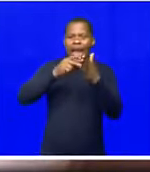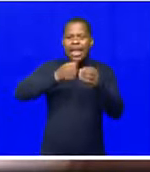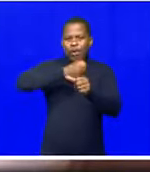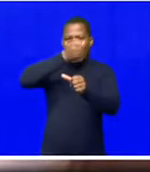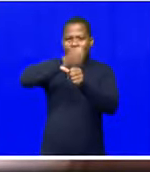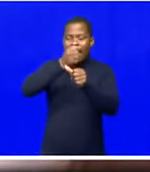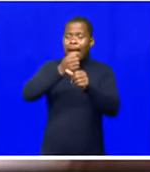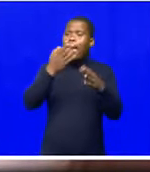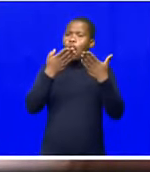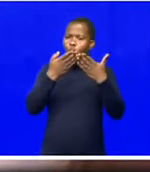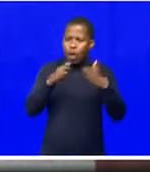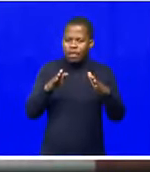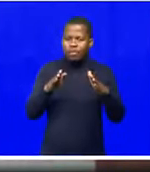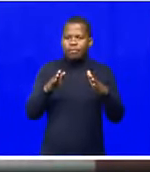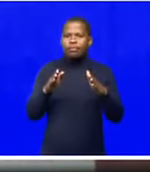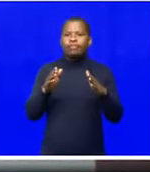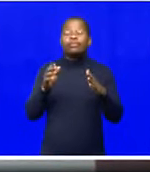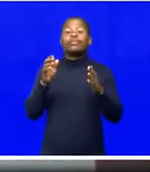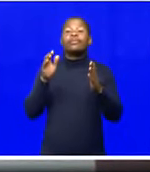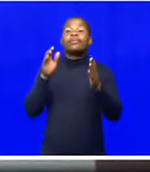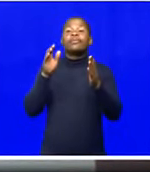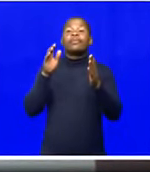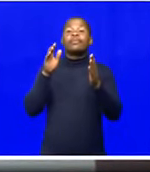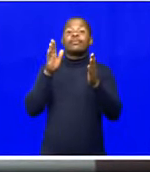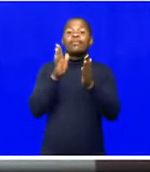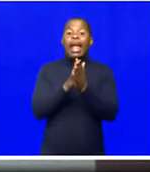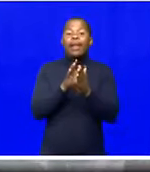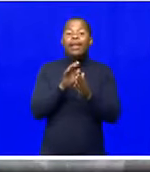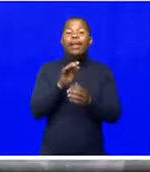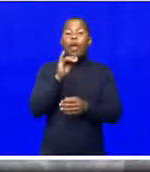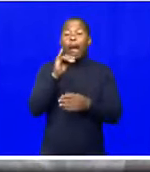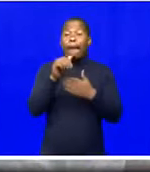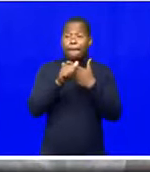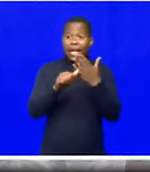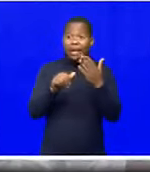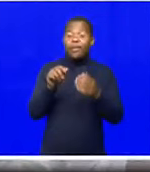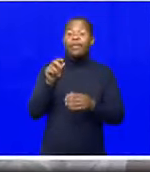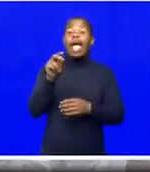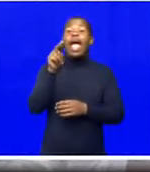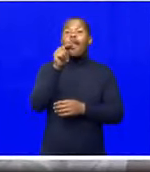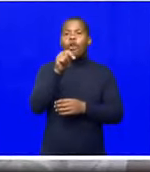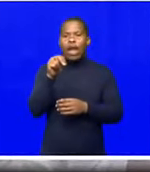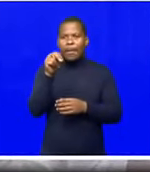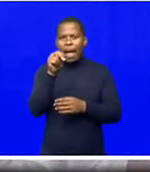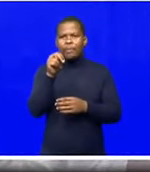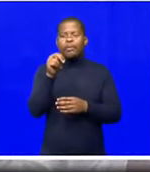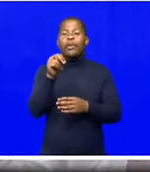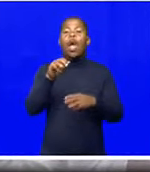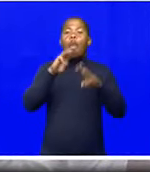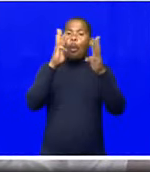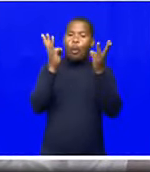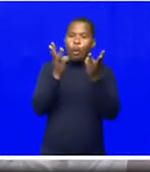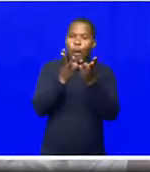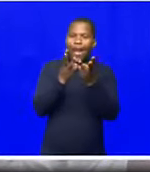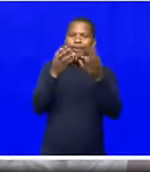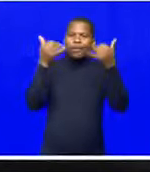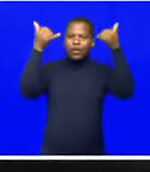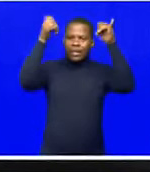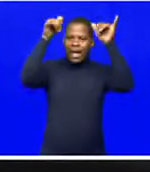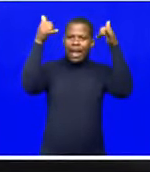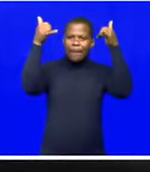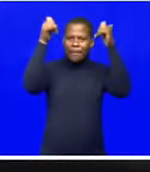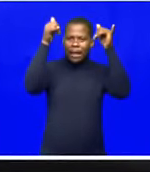lishumi nakune enyangeni yelwedi. Kodwa lakuleli liligubhe ngalesine lapho khona litiko letempilo liphindzela sukumisa